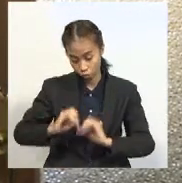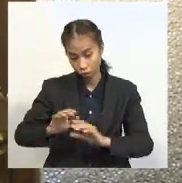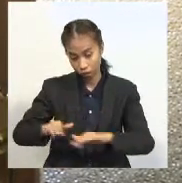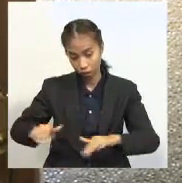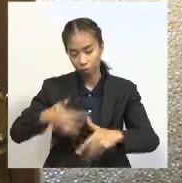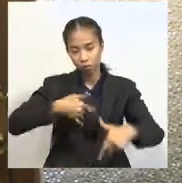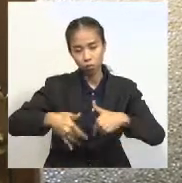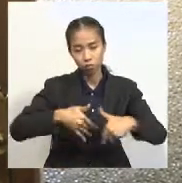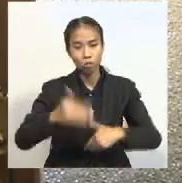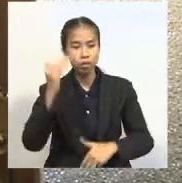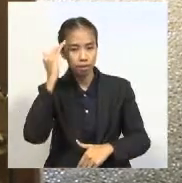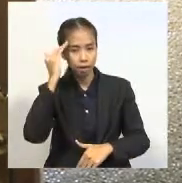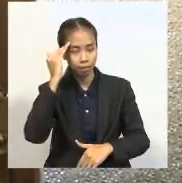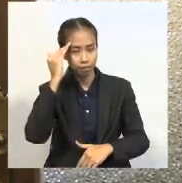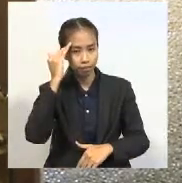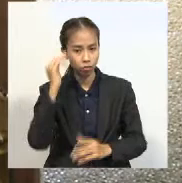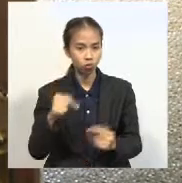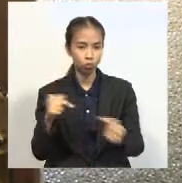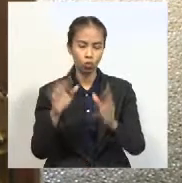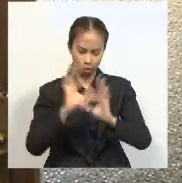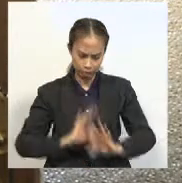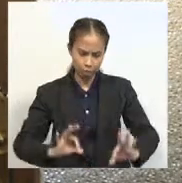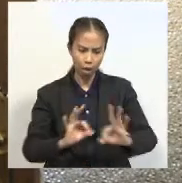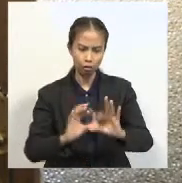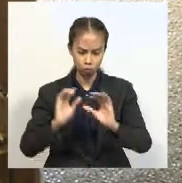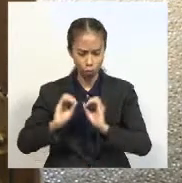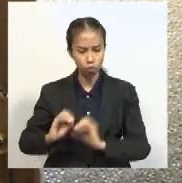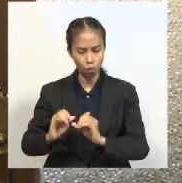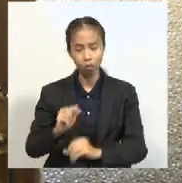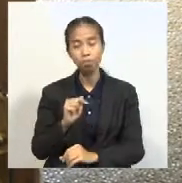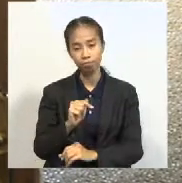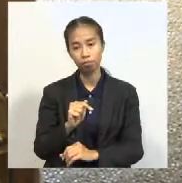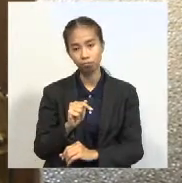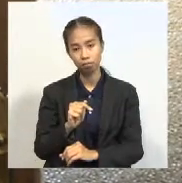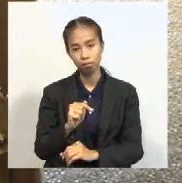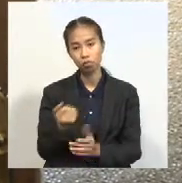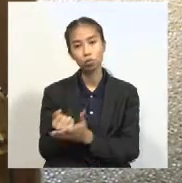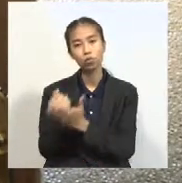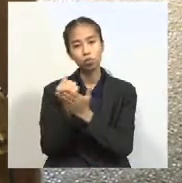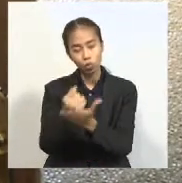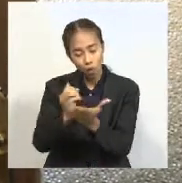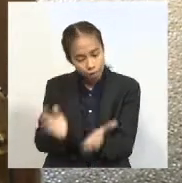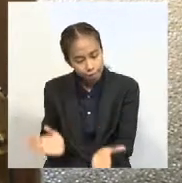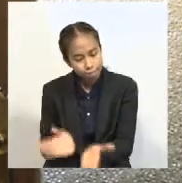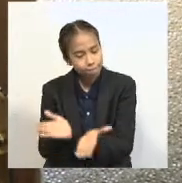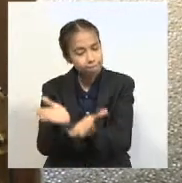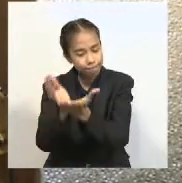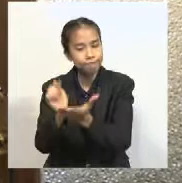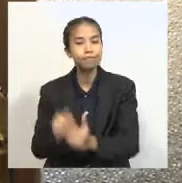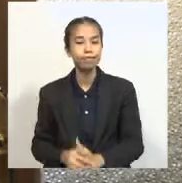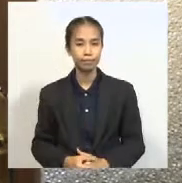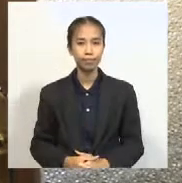รับทราบชัดเจนถึงความสำคัญของโค้ดดิ้งนะครับก็จะทำให้มีการสนับสนุนมากขึ้น